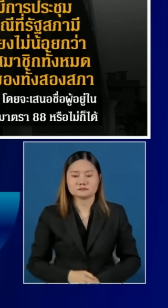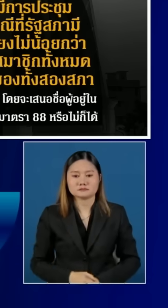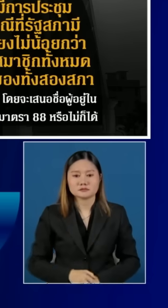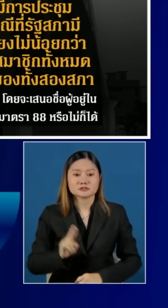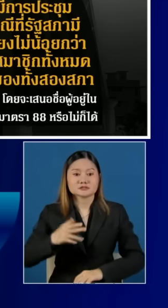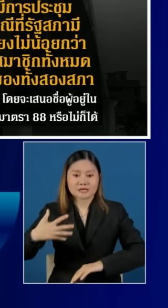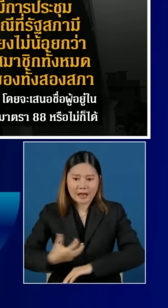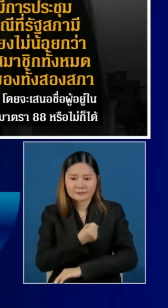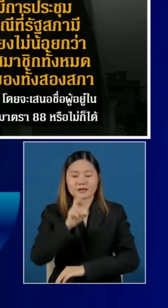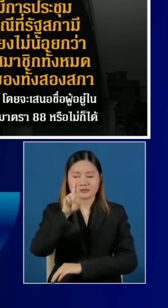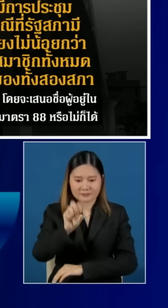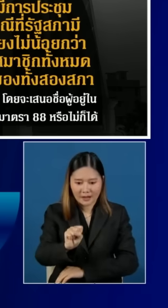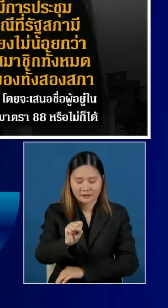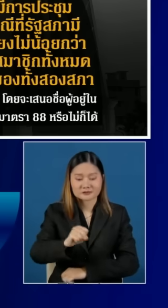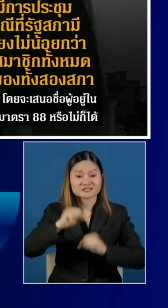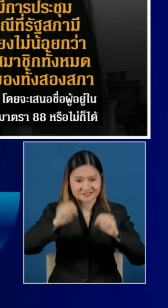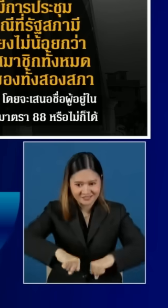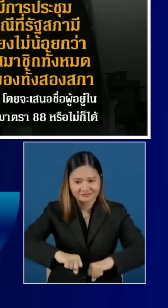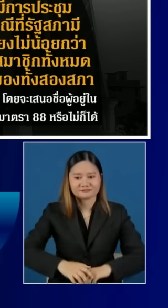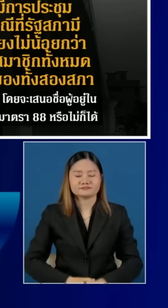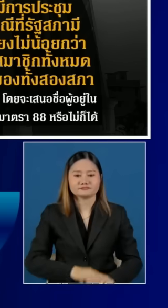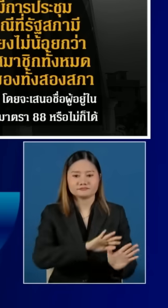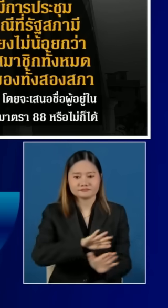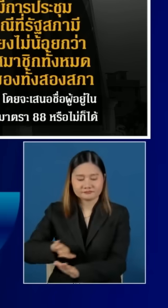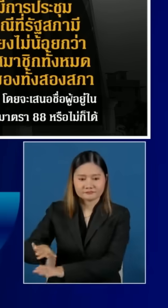นาจของสภาประเด็นก็คือว่า